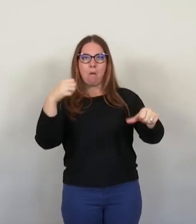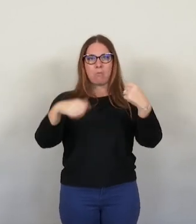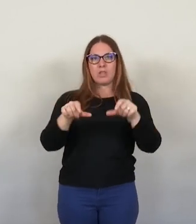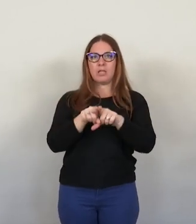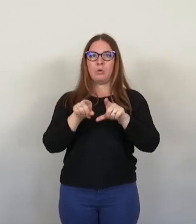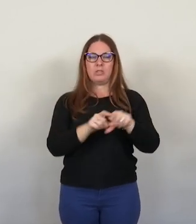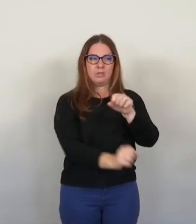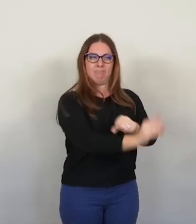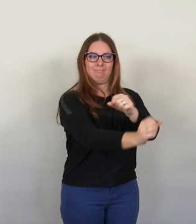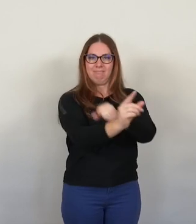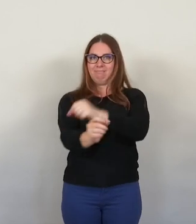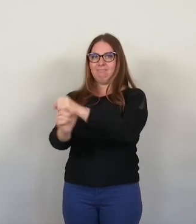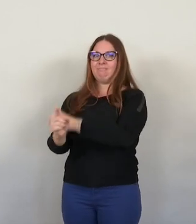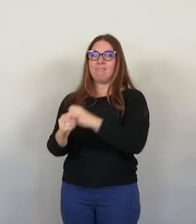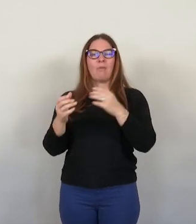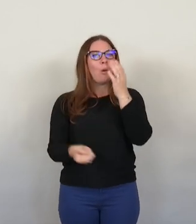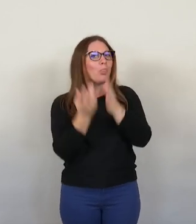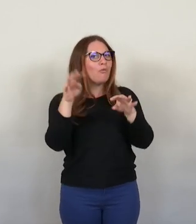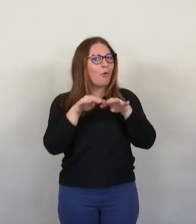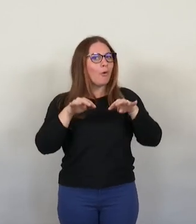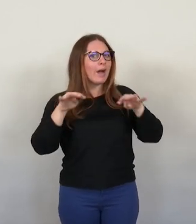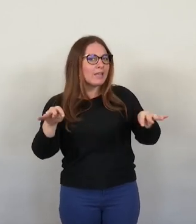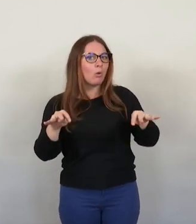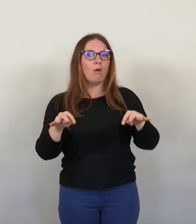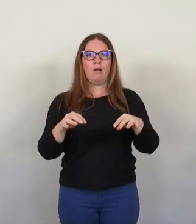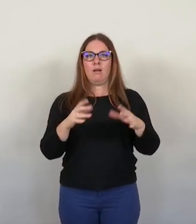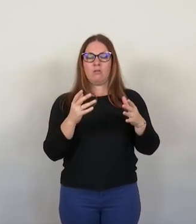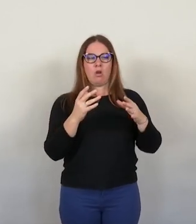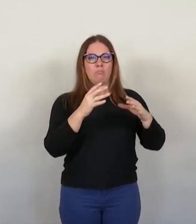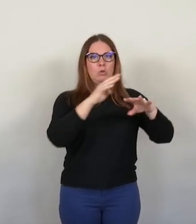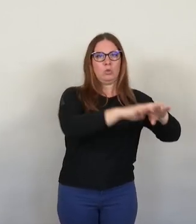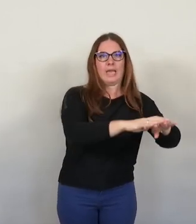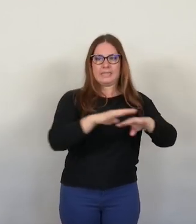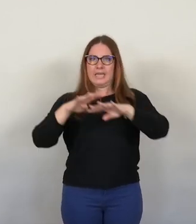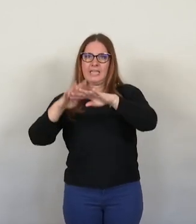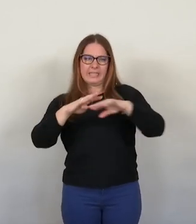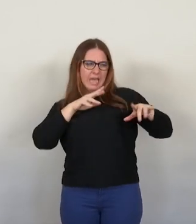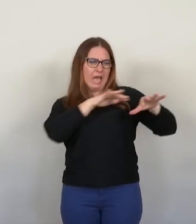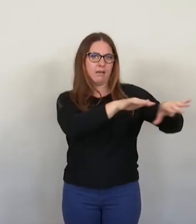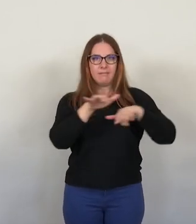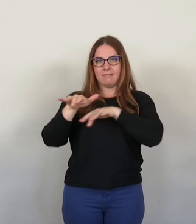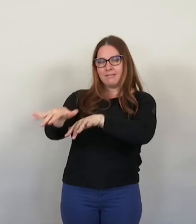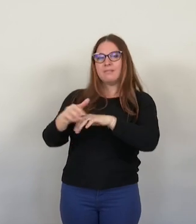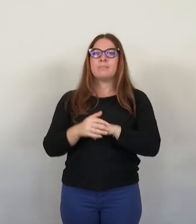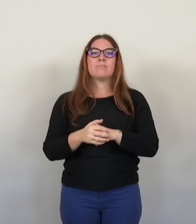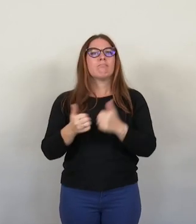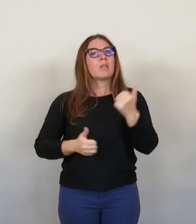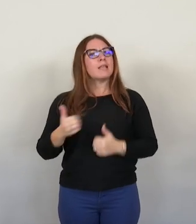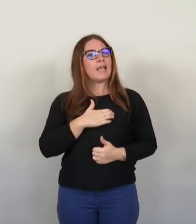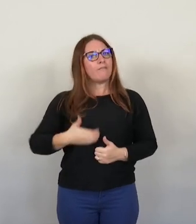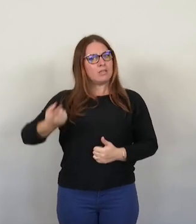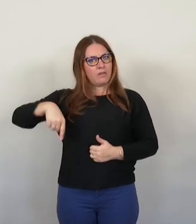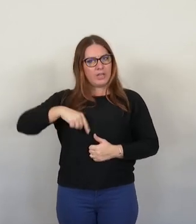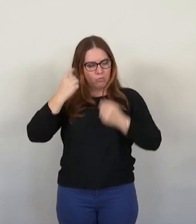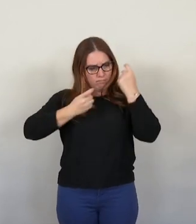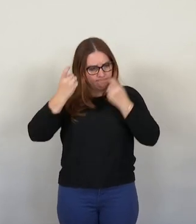présent avec aussi ce nouveau réseau pour les zones de forte fréquentation les travails les services de la Ville travaillent en ce en